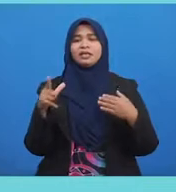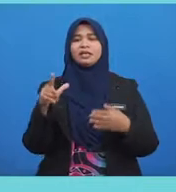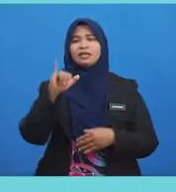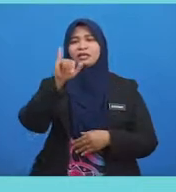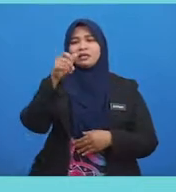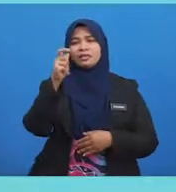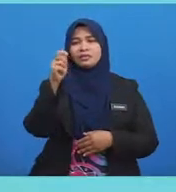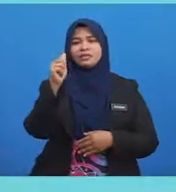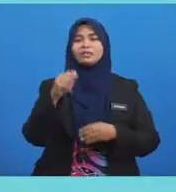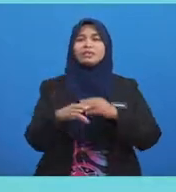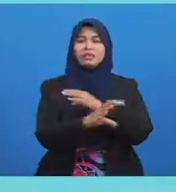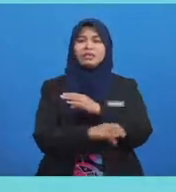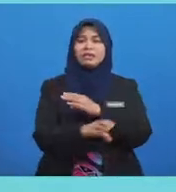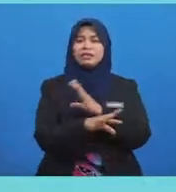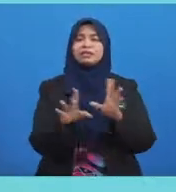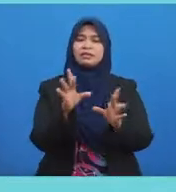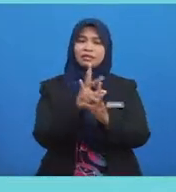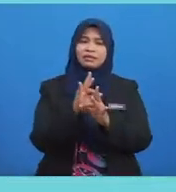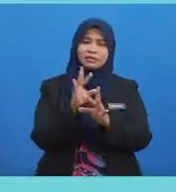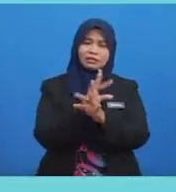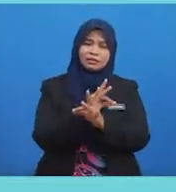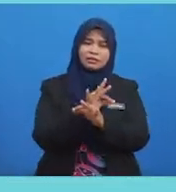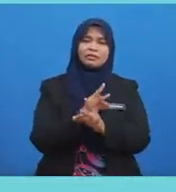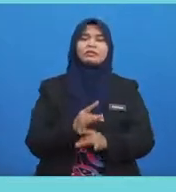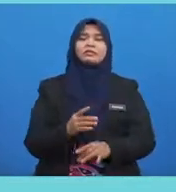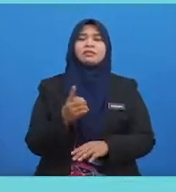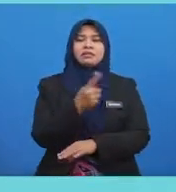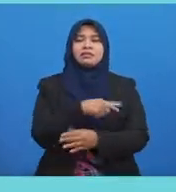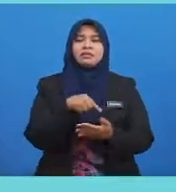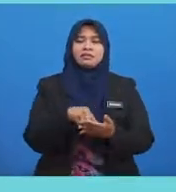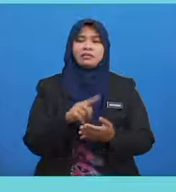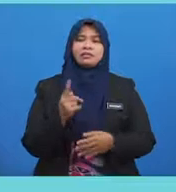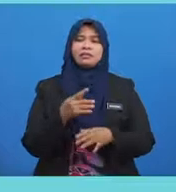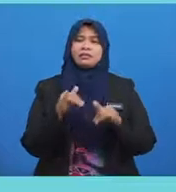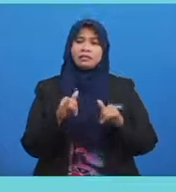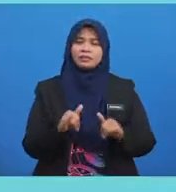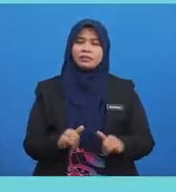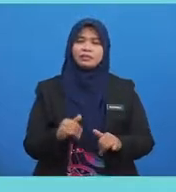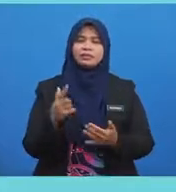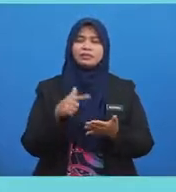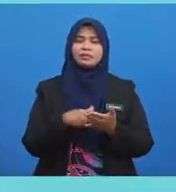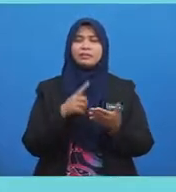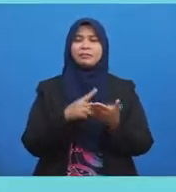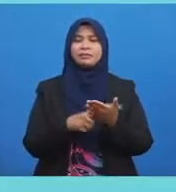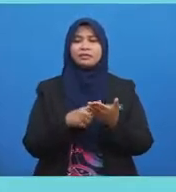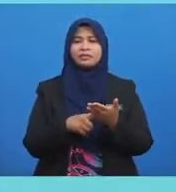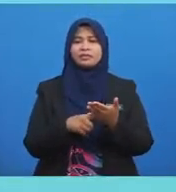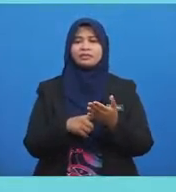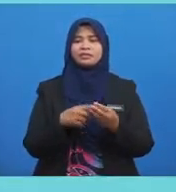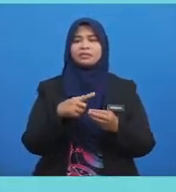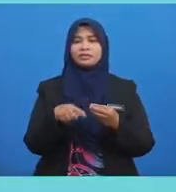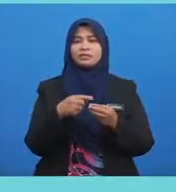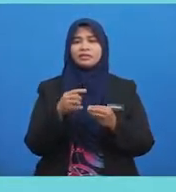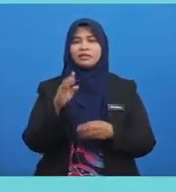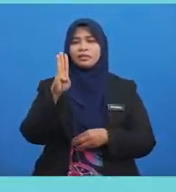Jata Negeri Sarawak. Hari ini, kita masih lagi membincangkan mengenai bab